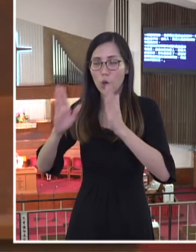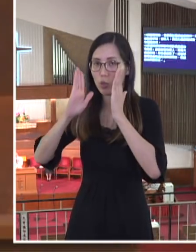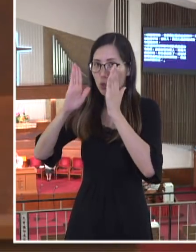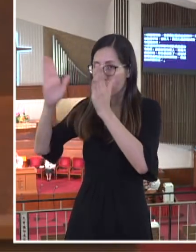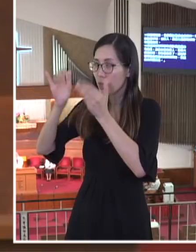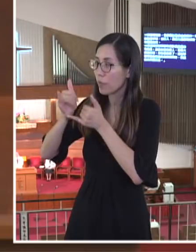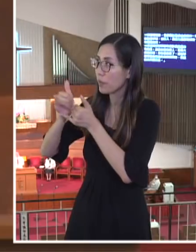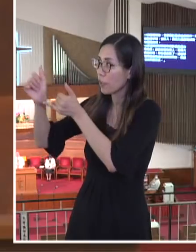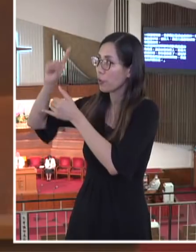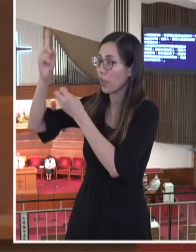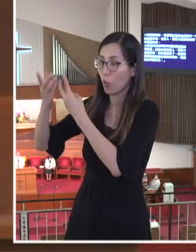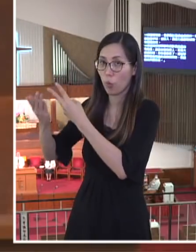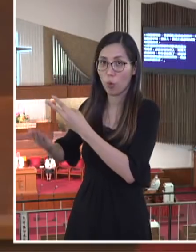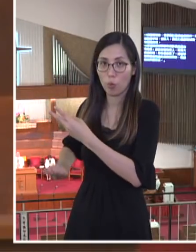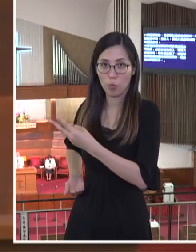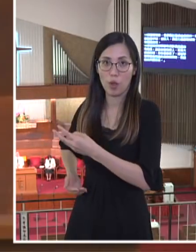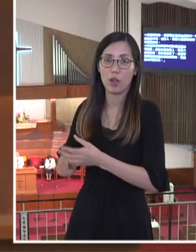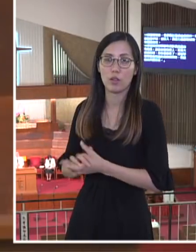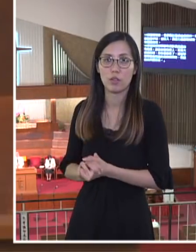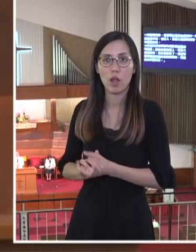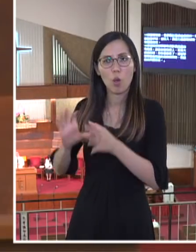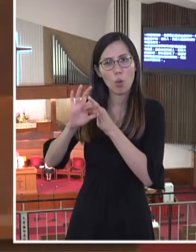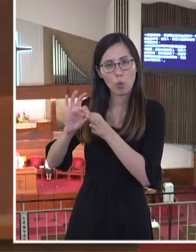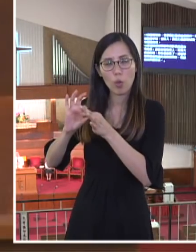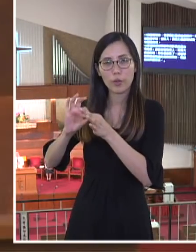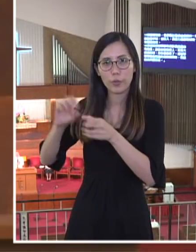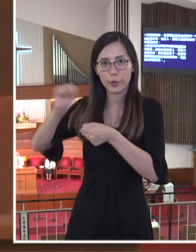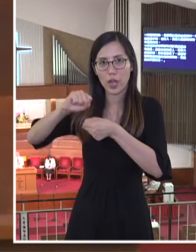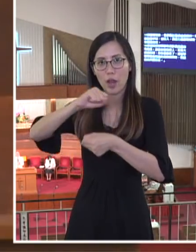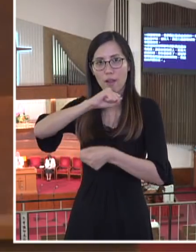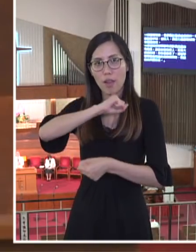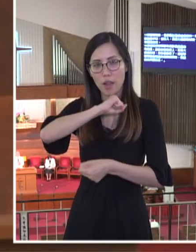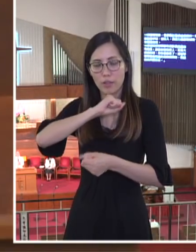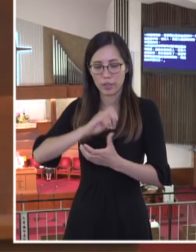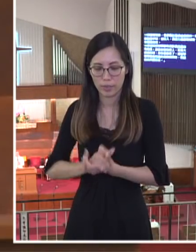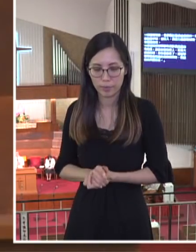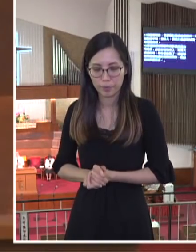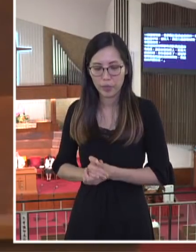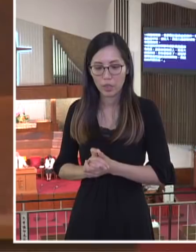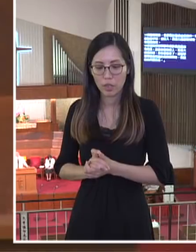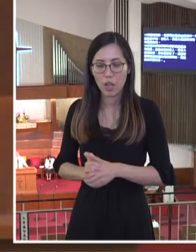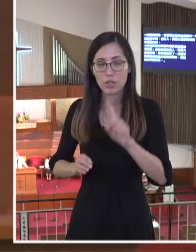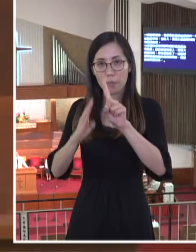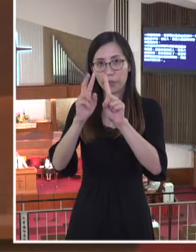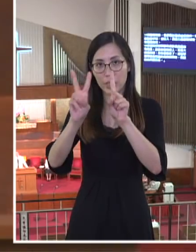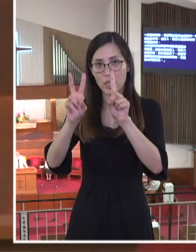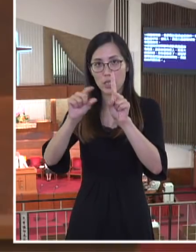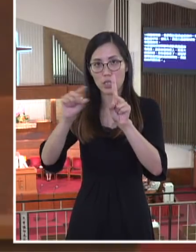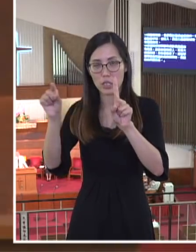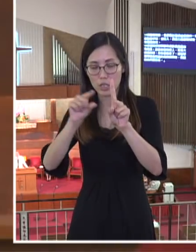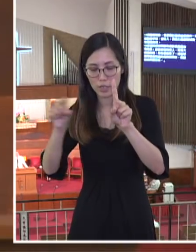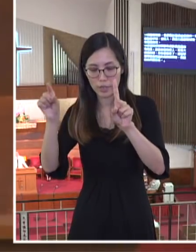迦勒那个的认识和学习。在这里我想和大家先提少少第十二节，第十二节最后